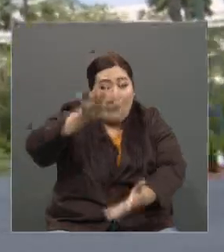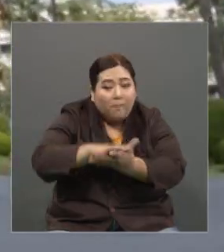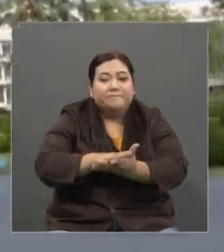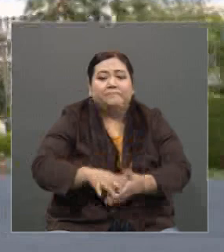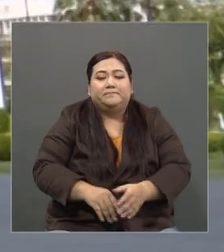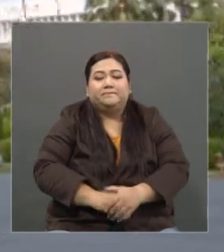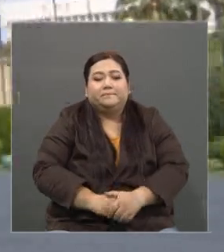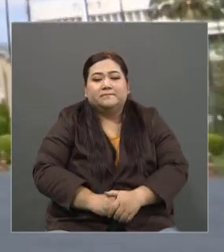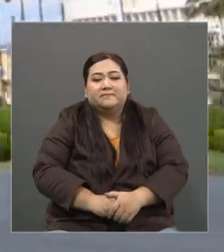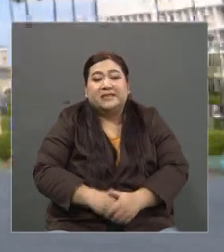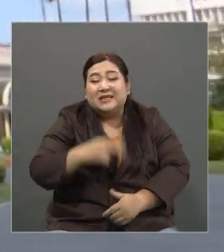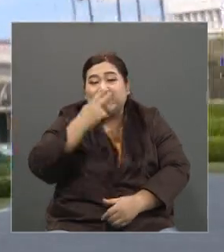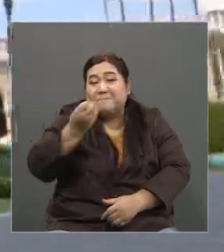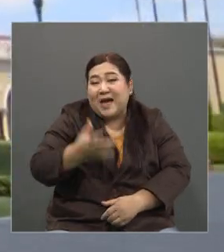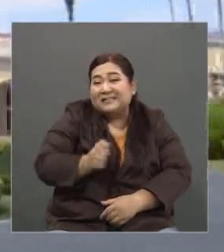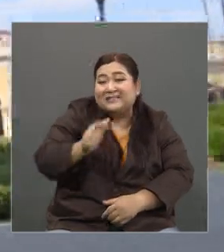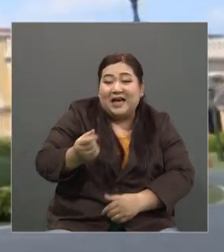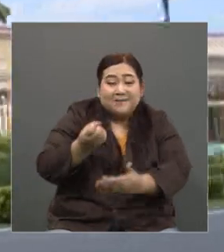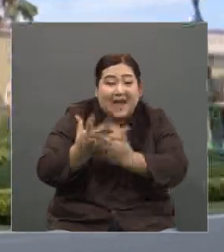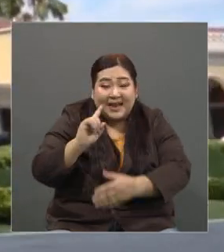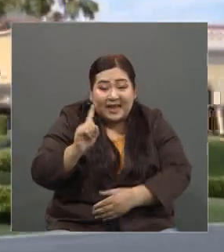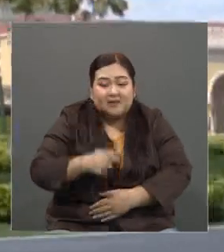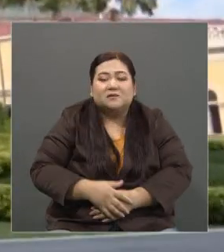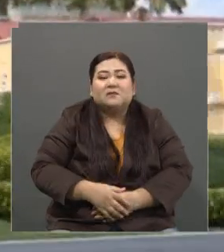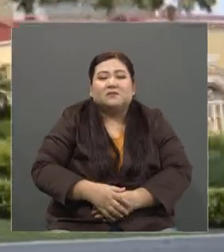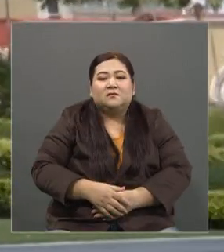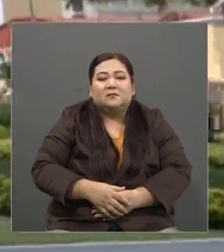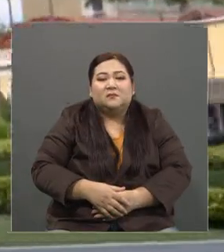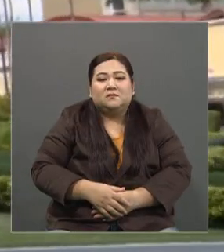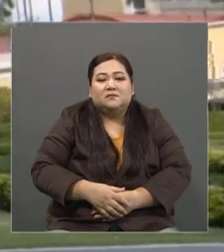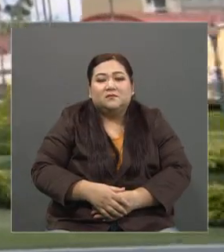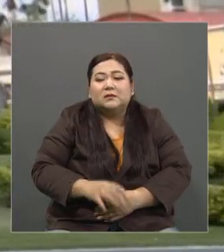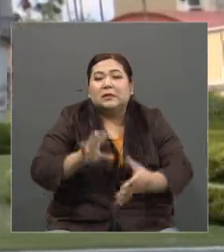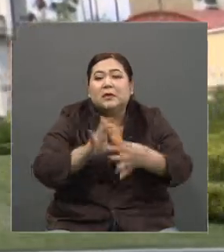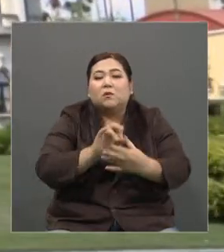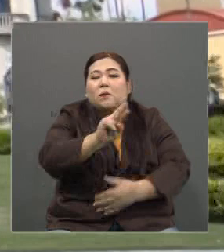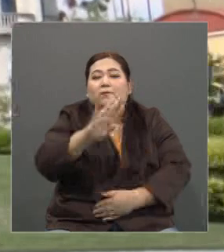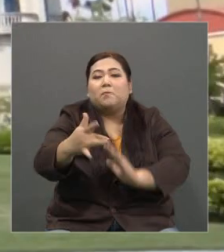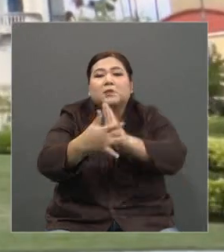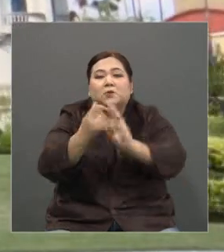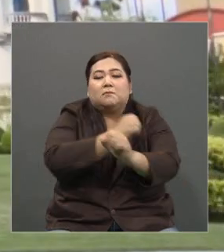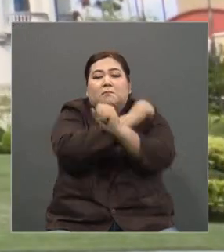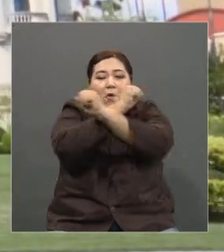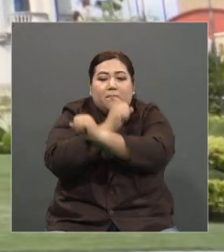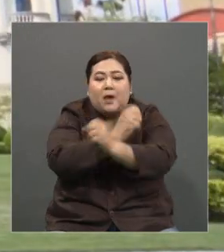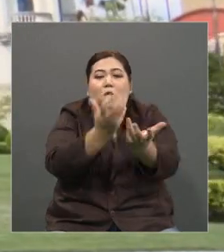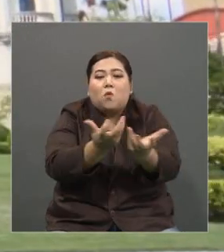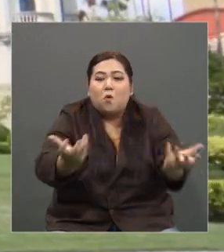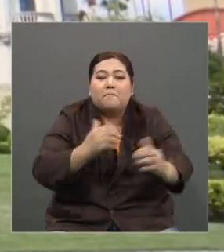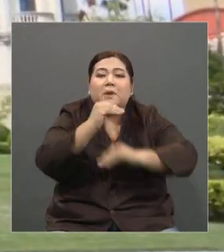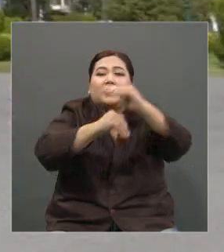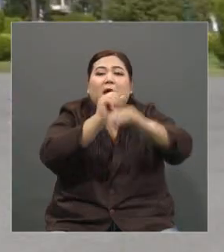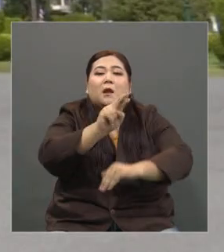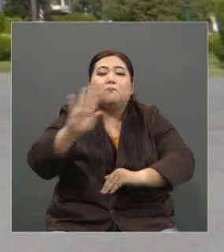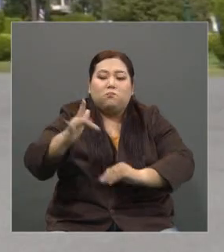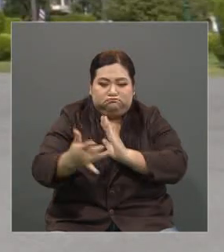มาณที่หนัก ๆ ไปเลยจาก 138 ล้คือเกือบครุนก็คืออยู่ที่ขรุพัธในการพัฒนาร